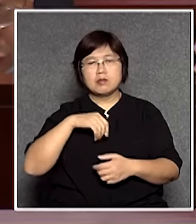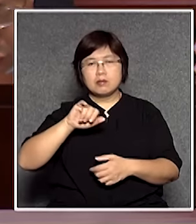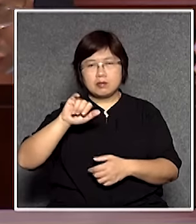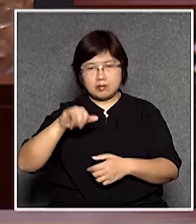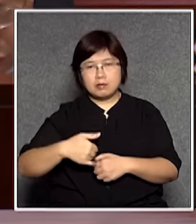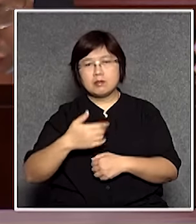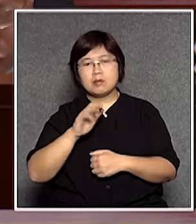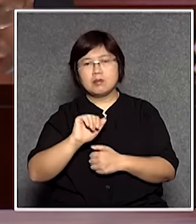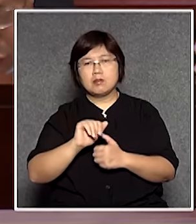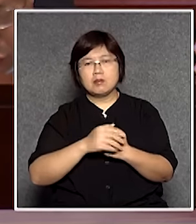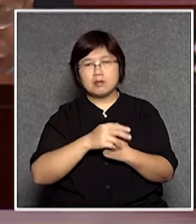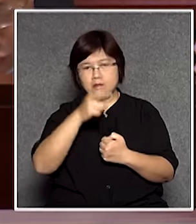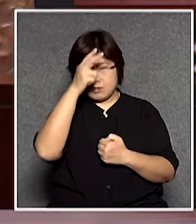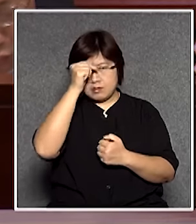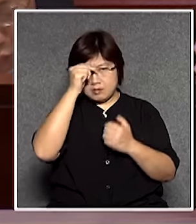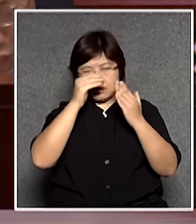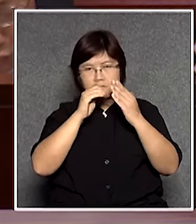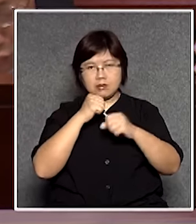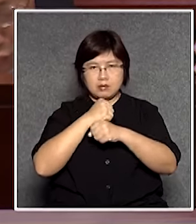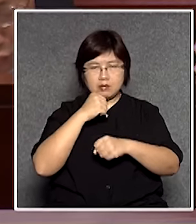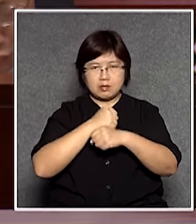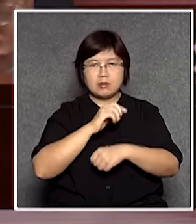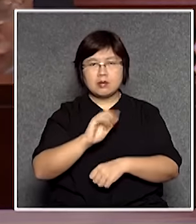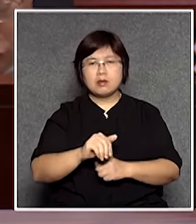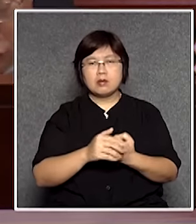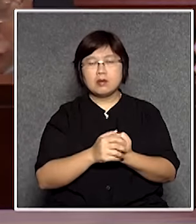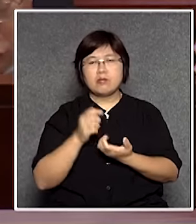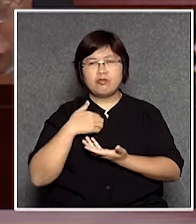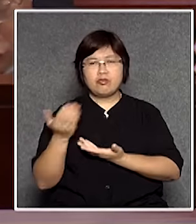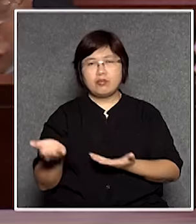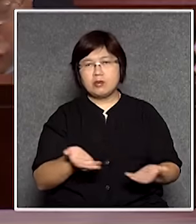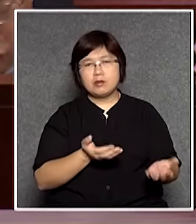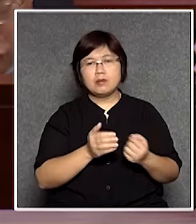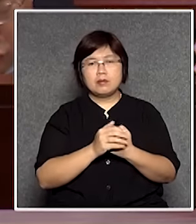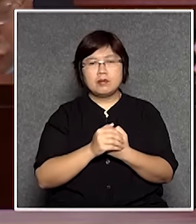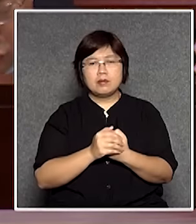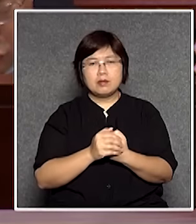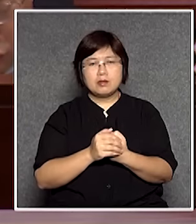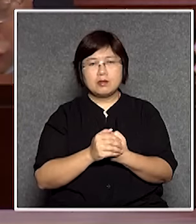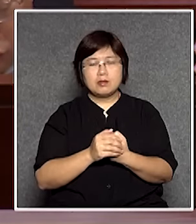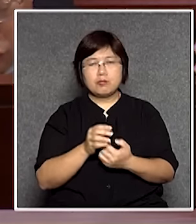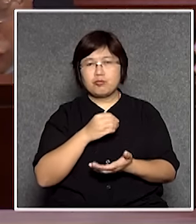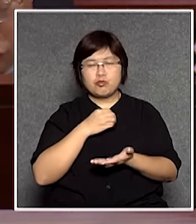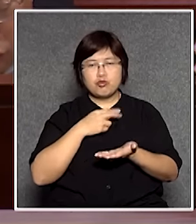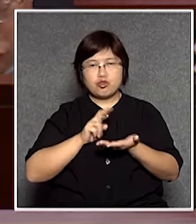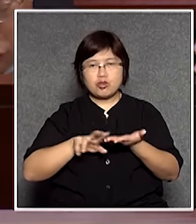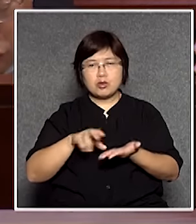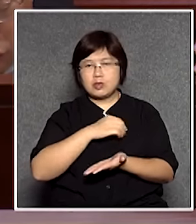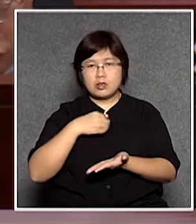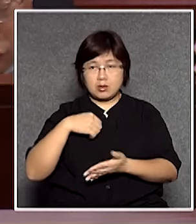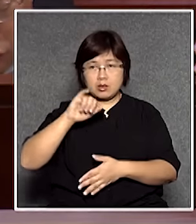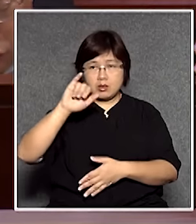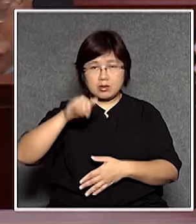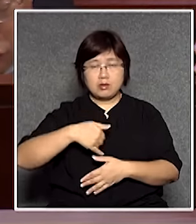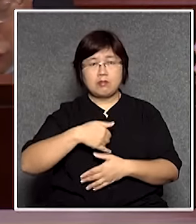到喺公立醫院度做嘢。呢個我哋係歡迎嘅，我哋亦都唔相信佢哋呢啲人嚟咧係會攞